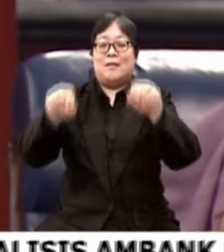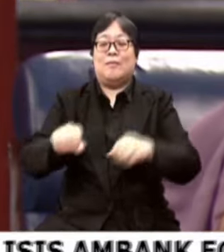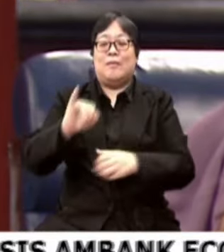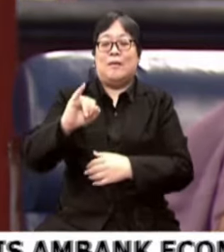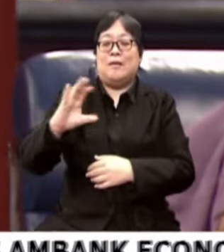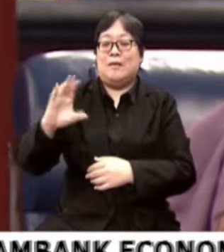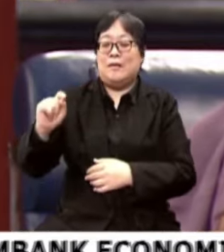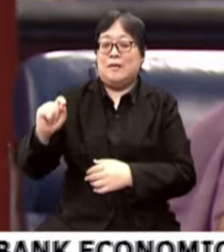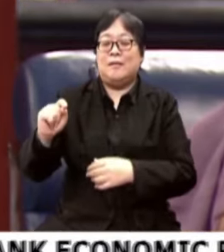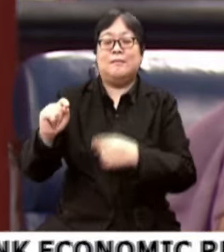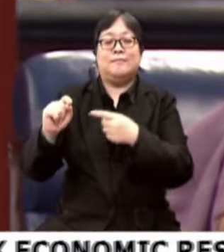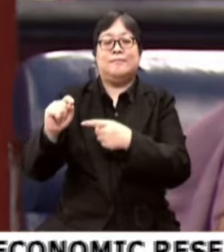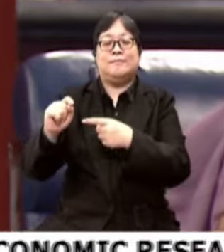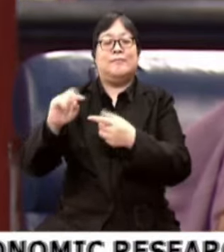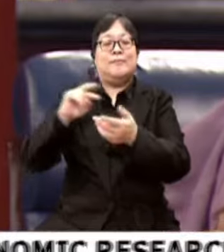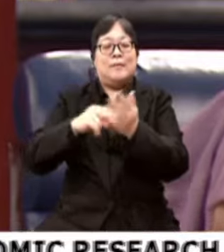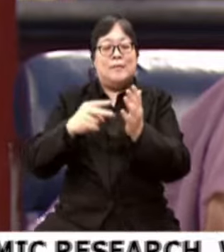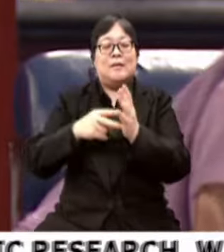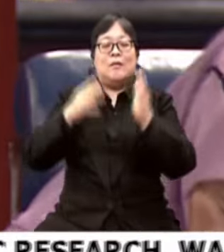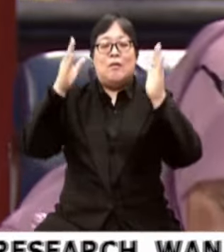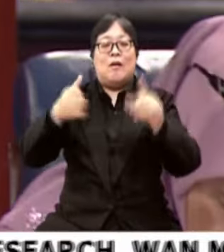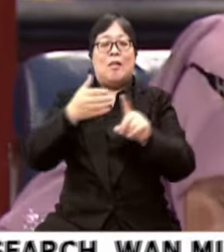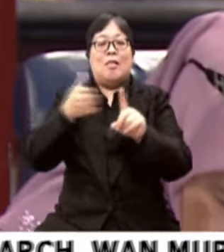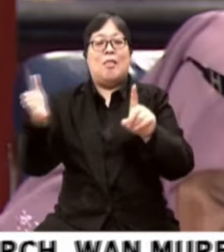akan memastikan ketindisan